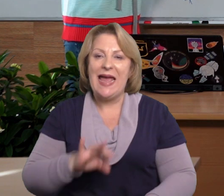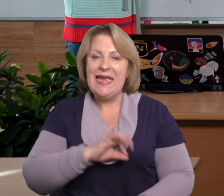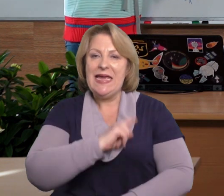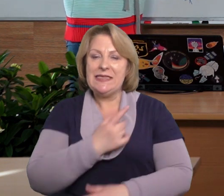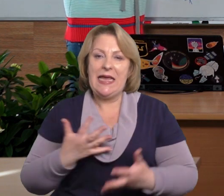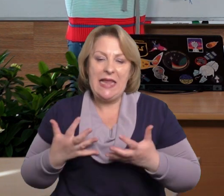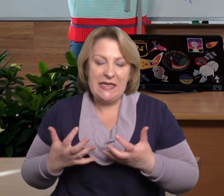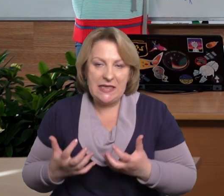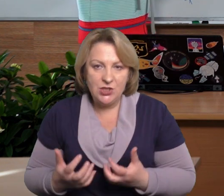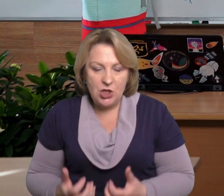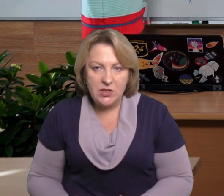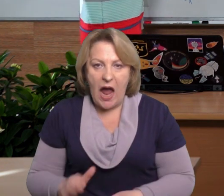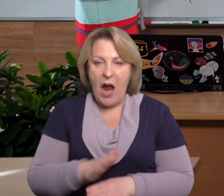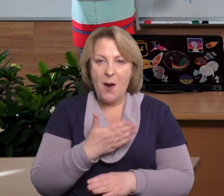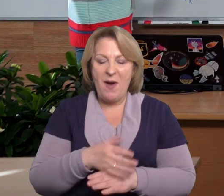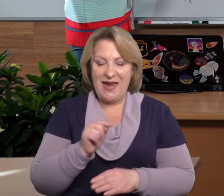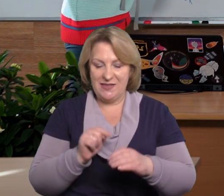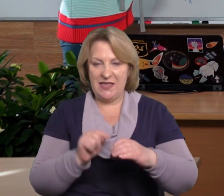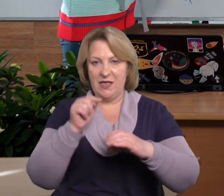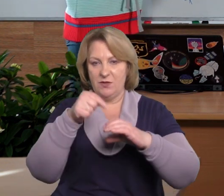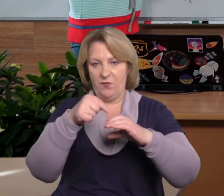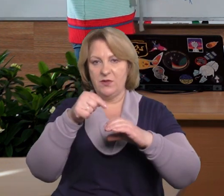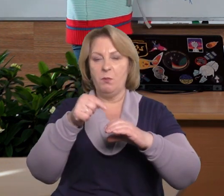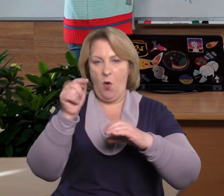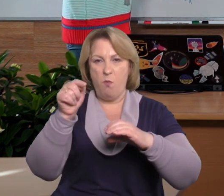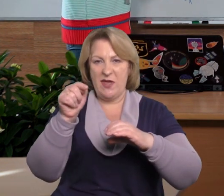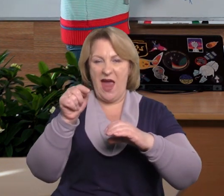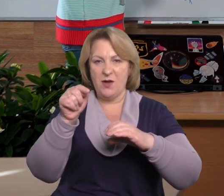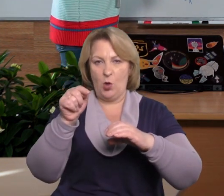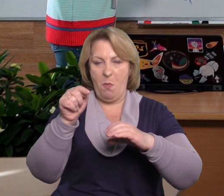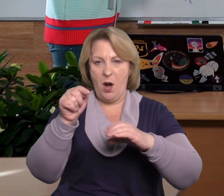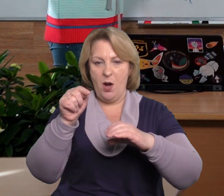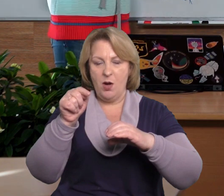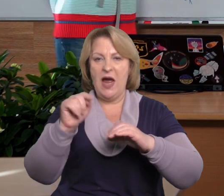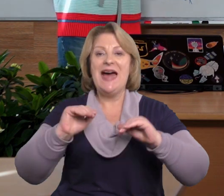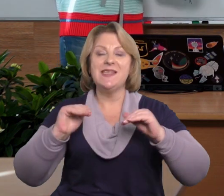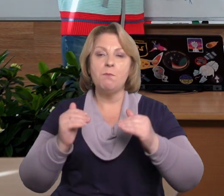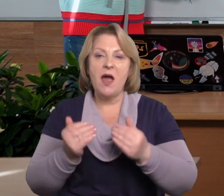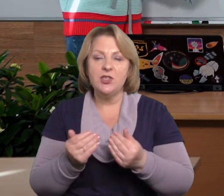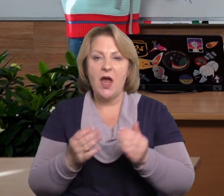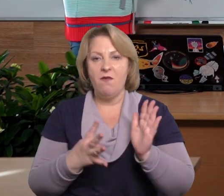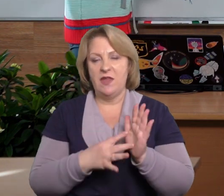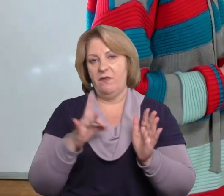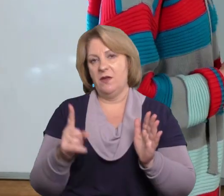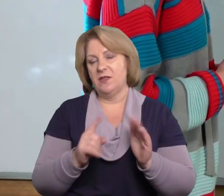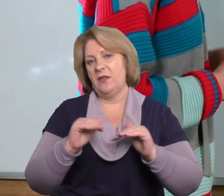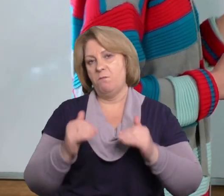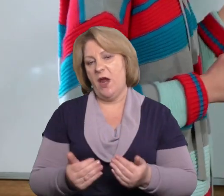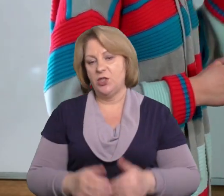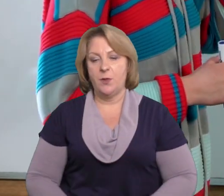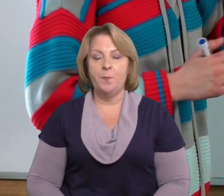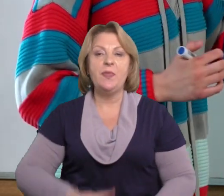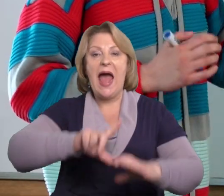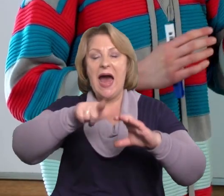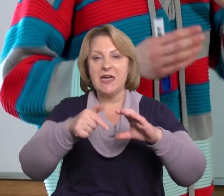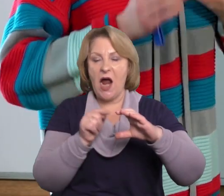тяжіння, сила гравітаційного притягання між цими об'єктами, між Землею та цим об'єктом, вона зменшиться в 9 разів.